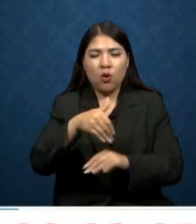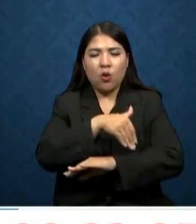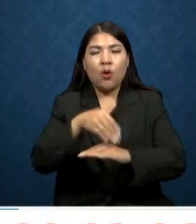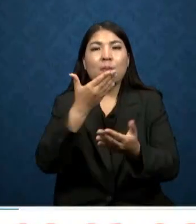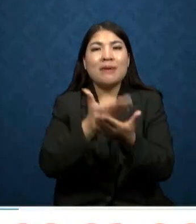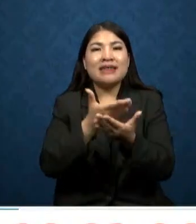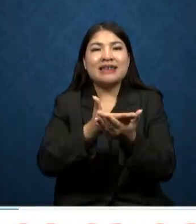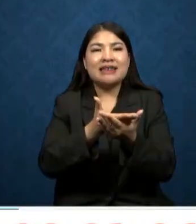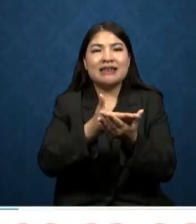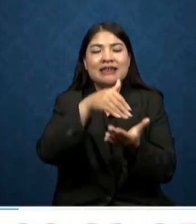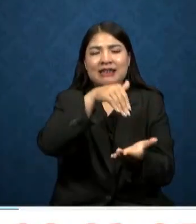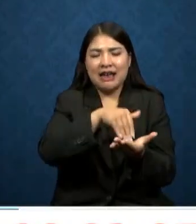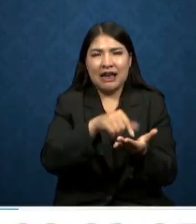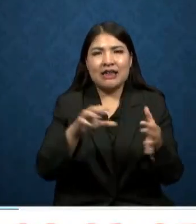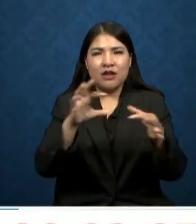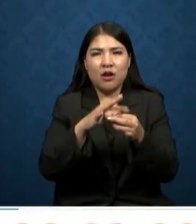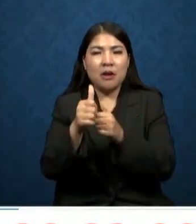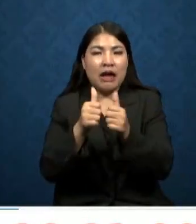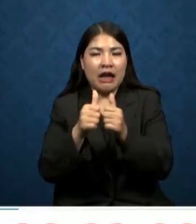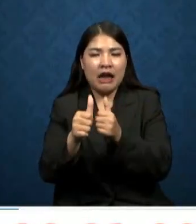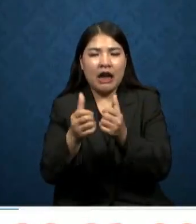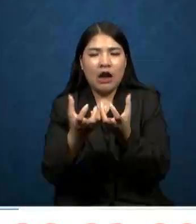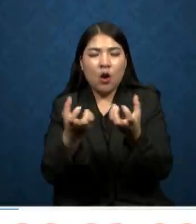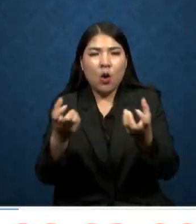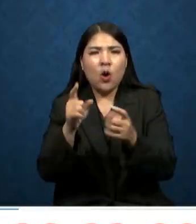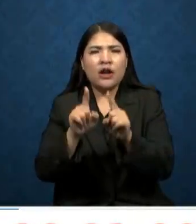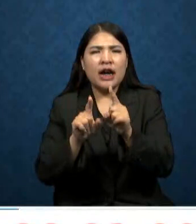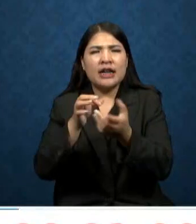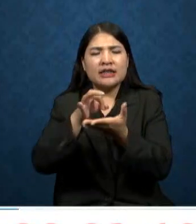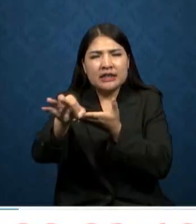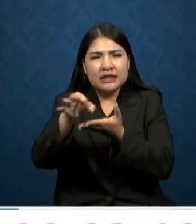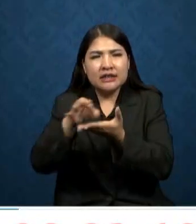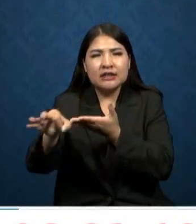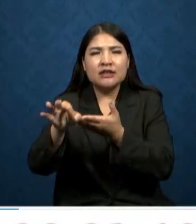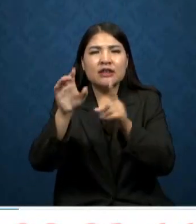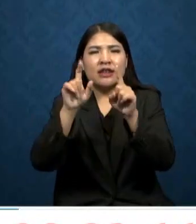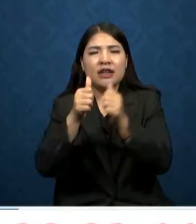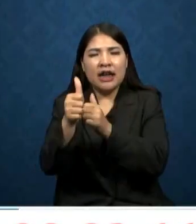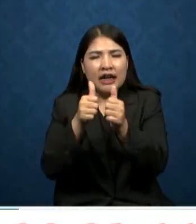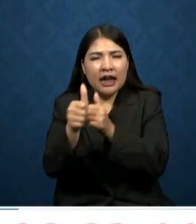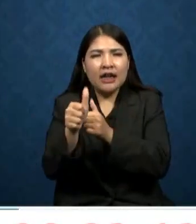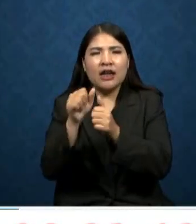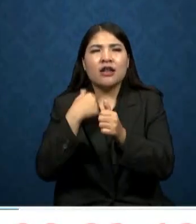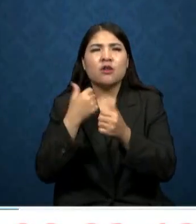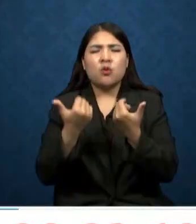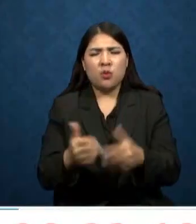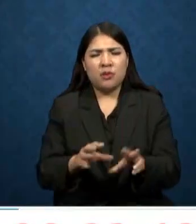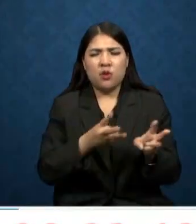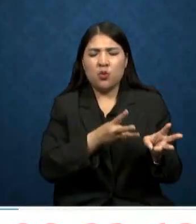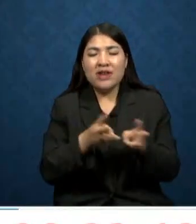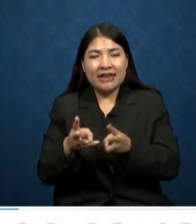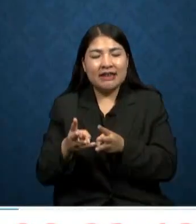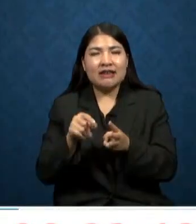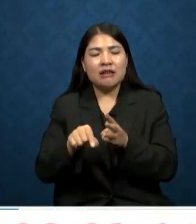เฉพาะเรื่องของ ebiddingเนี่ยท่านมีขั้นตอนในการทำงานอย่างไรนะฮะในรายละเอียดเขาก็